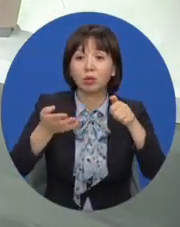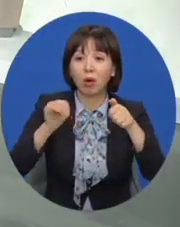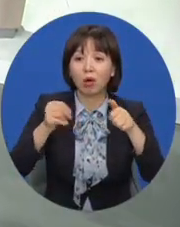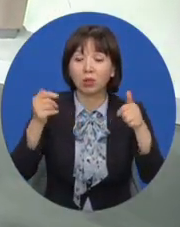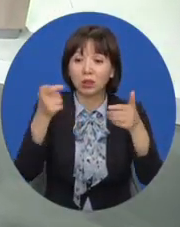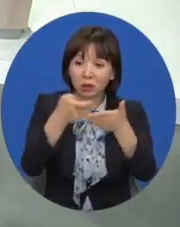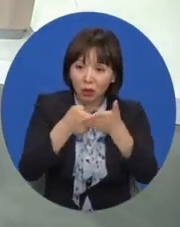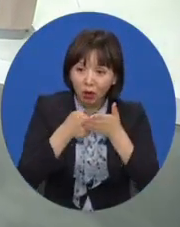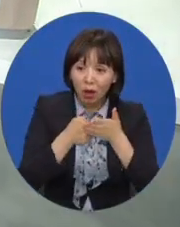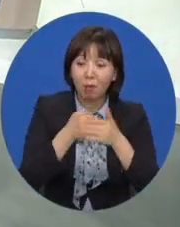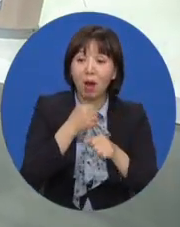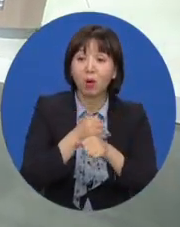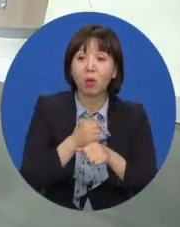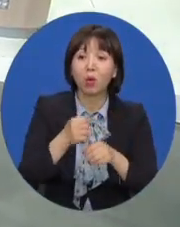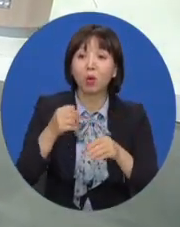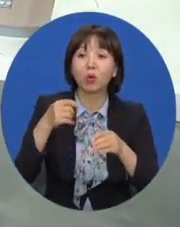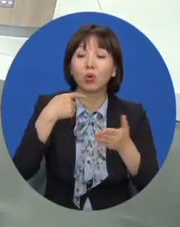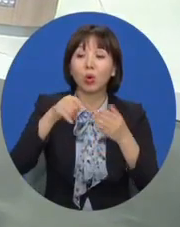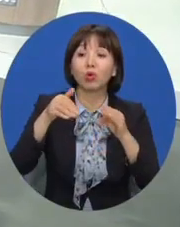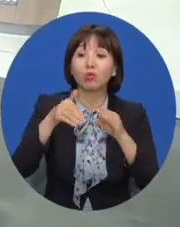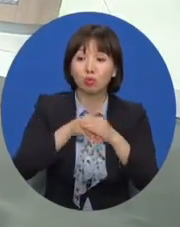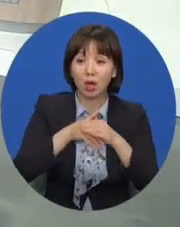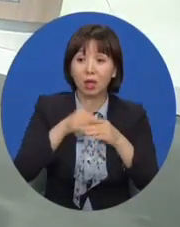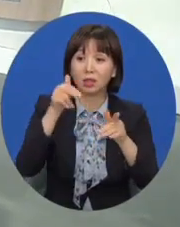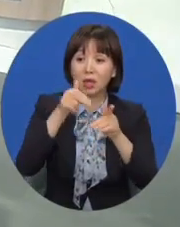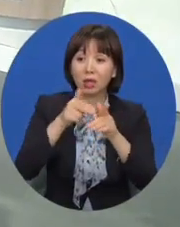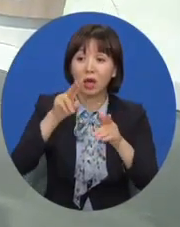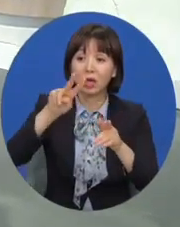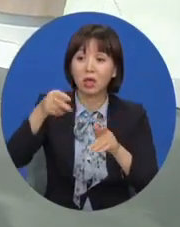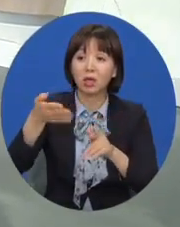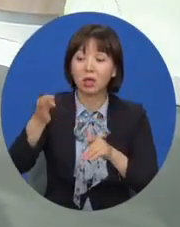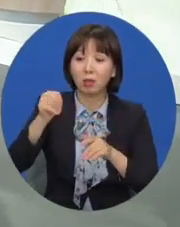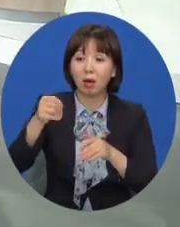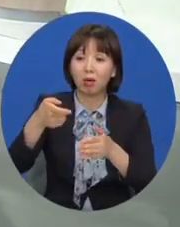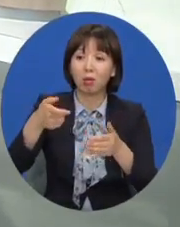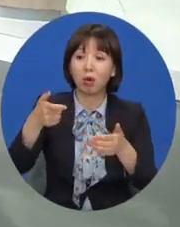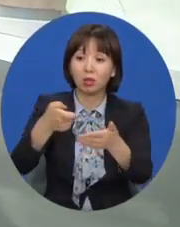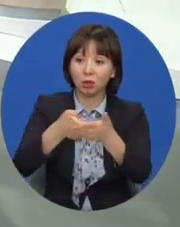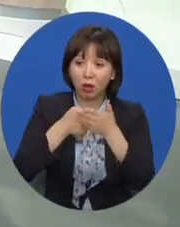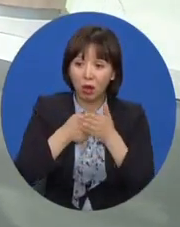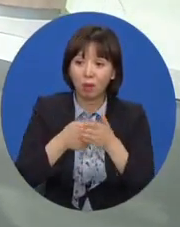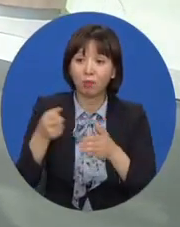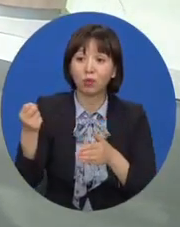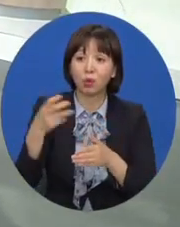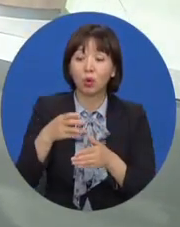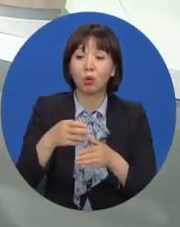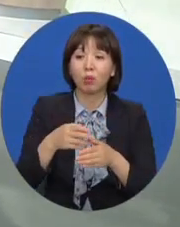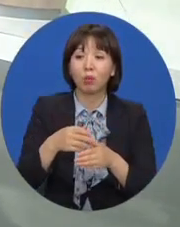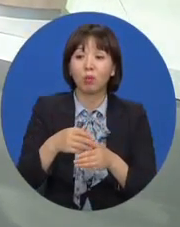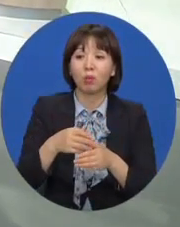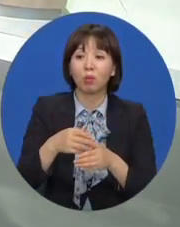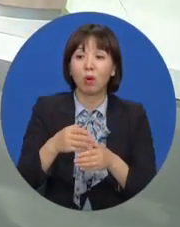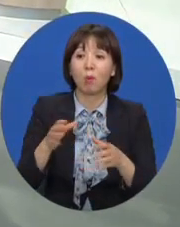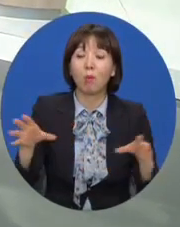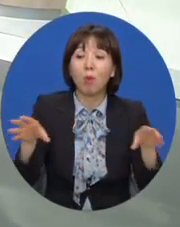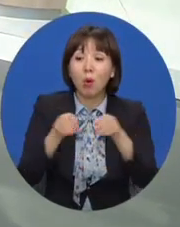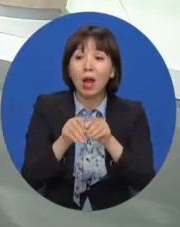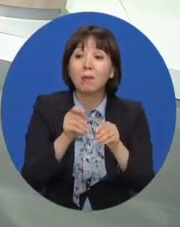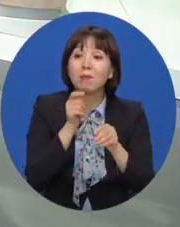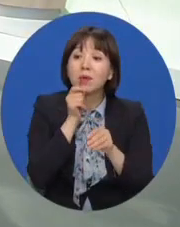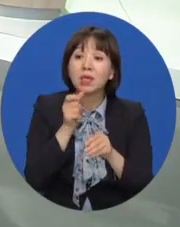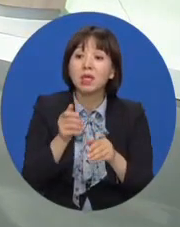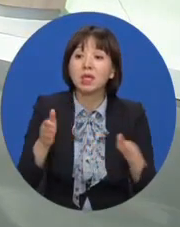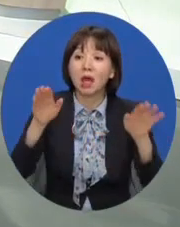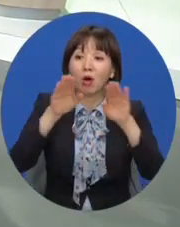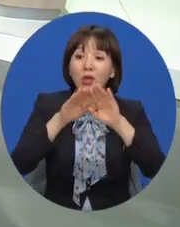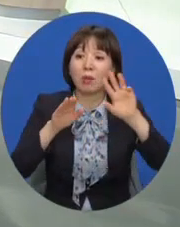또 교육문화컨벤션센터에 한 200억 정도를 절감한다든가 또 신월동에 지금 하고 있는 복합미니타운에 약